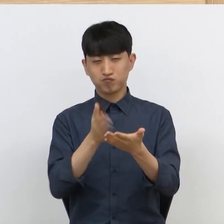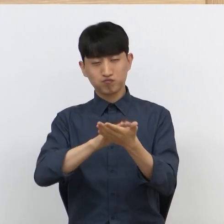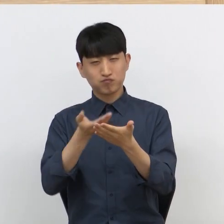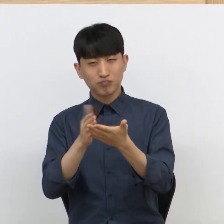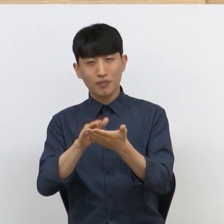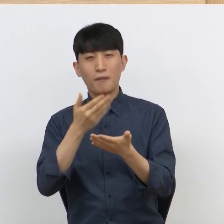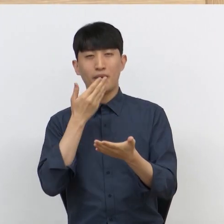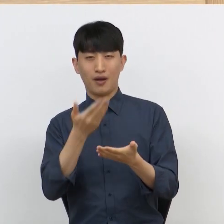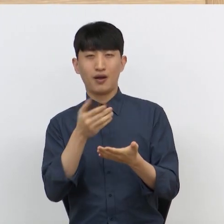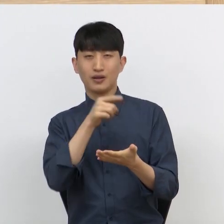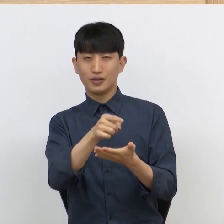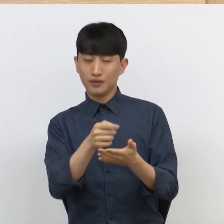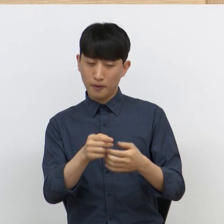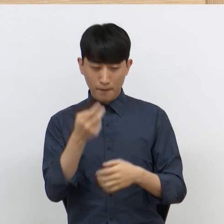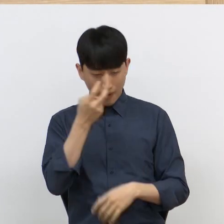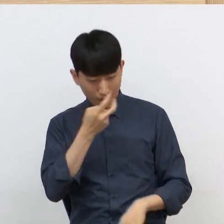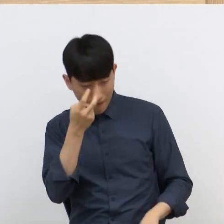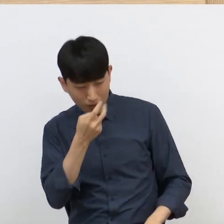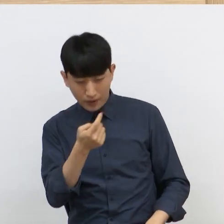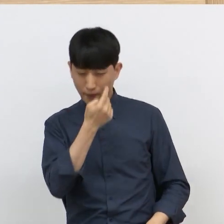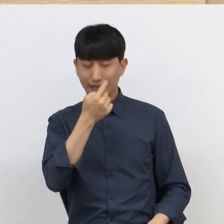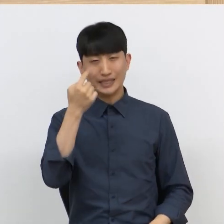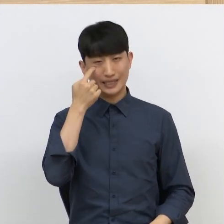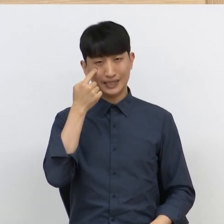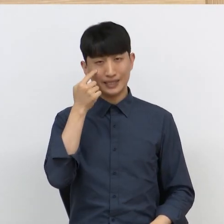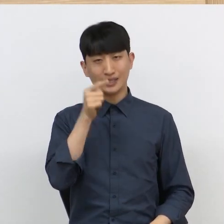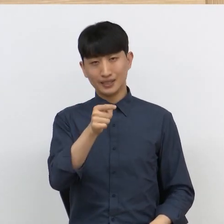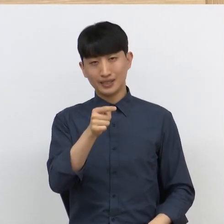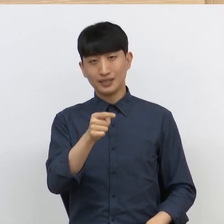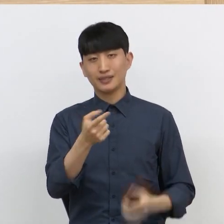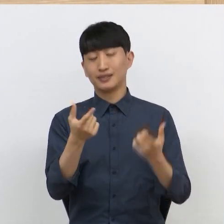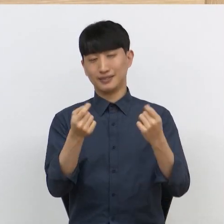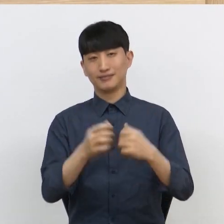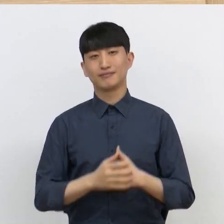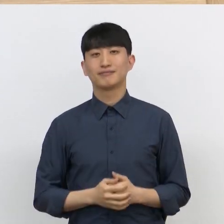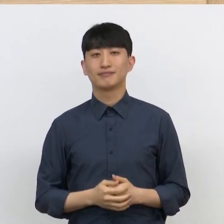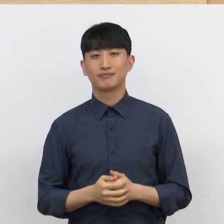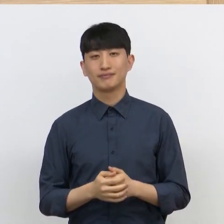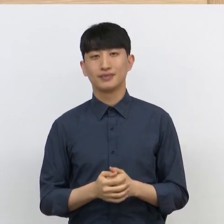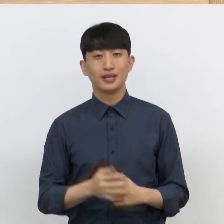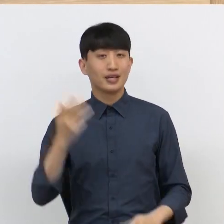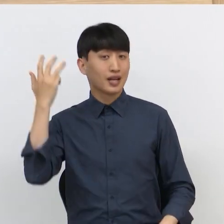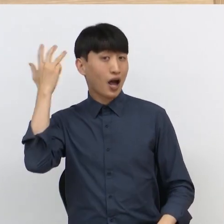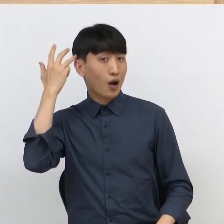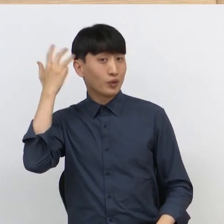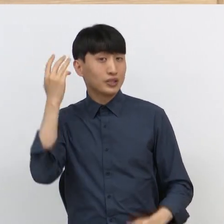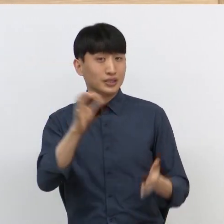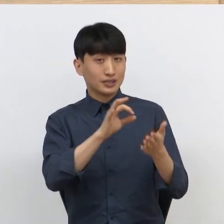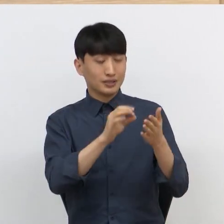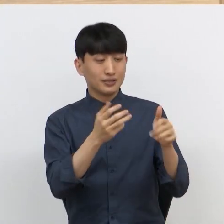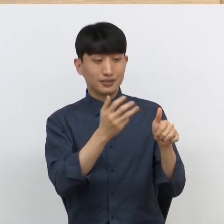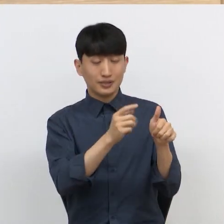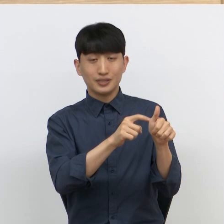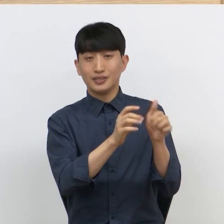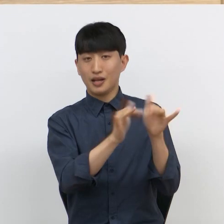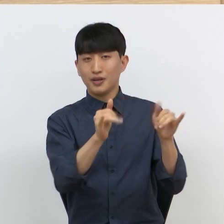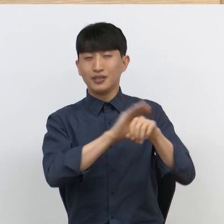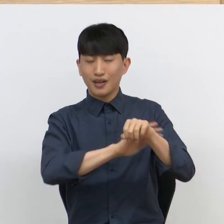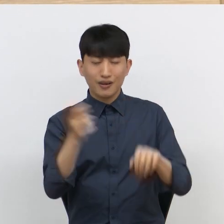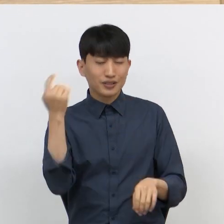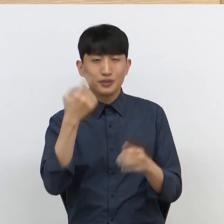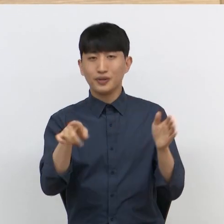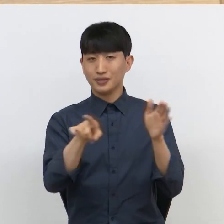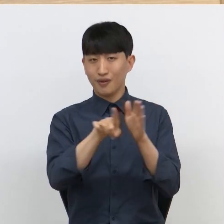것들을 감지하고 점검하는 과정 또한 우리가 매핑이라고 할 수 있습니다. 그래서 인공화학 사용자가 잘 듣기 위해서는 일단은